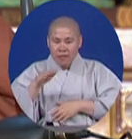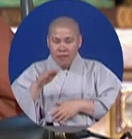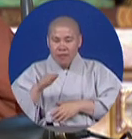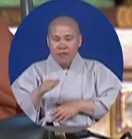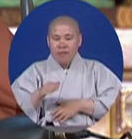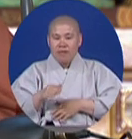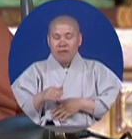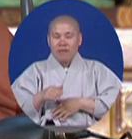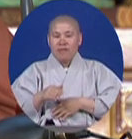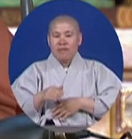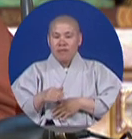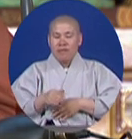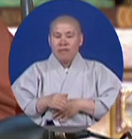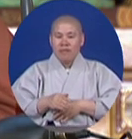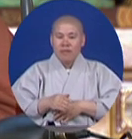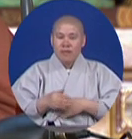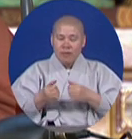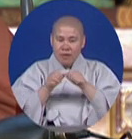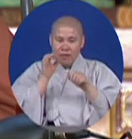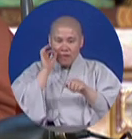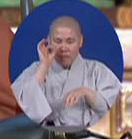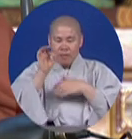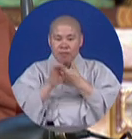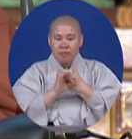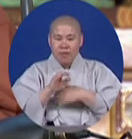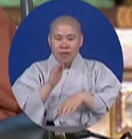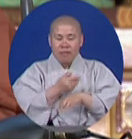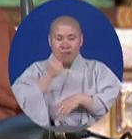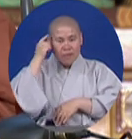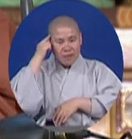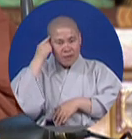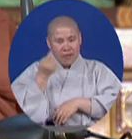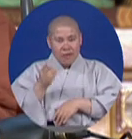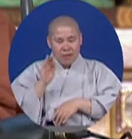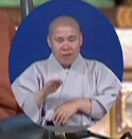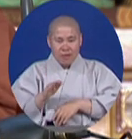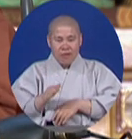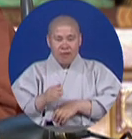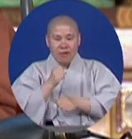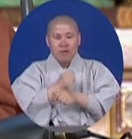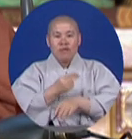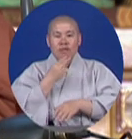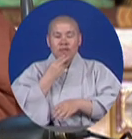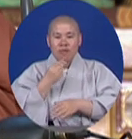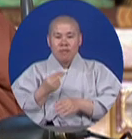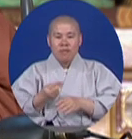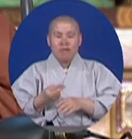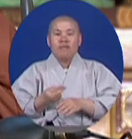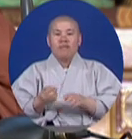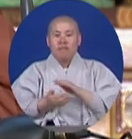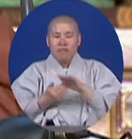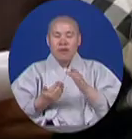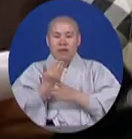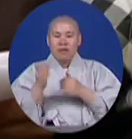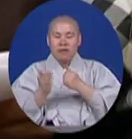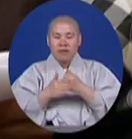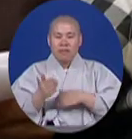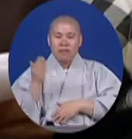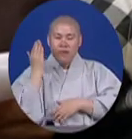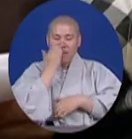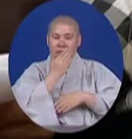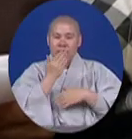따지고 보면 망상인데 그럴 수밖에 없어요. 이미 일어나는 업이 있기 때문에. 그래서 이제 그 청정 본심을